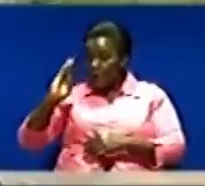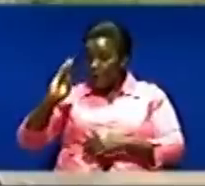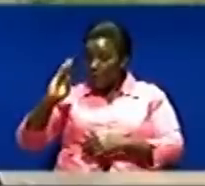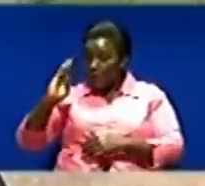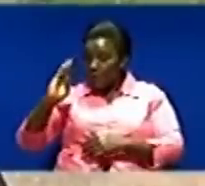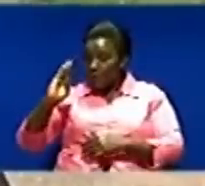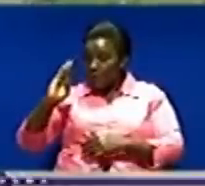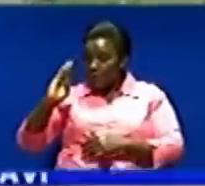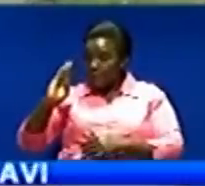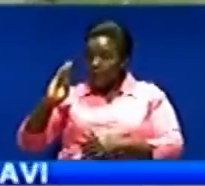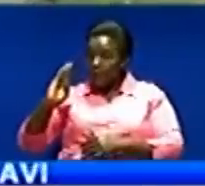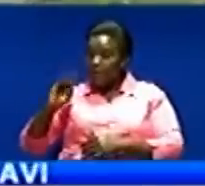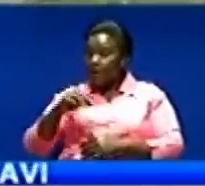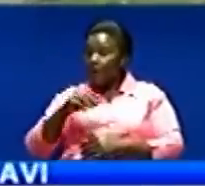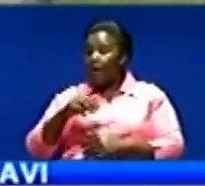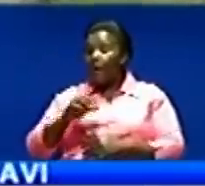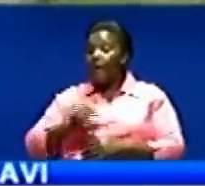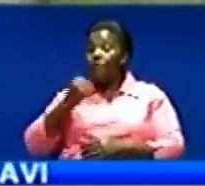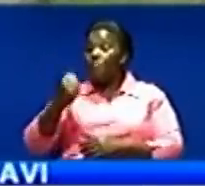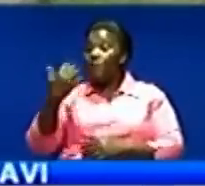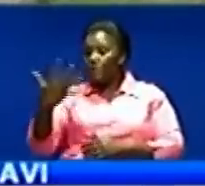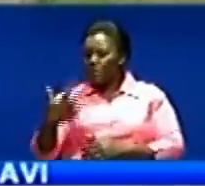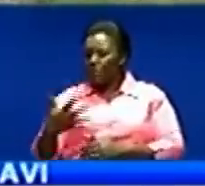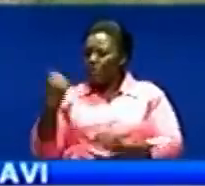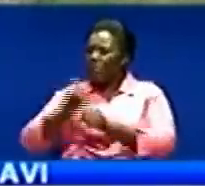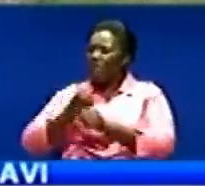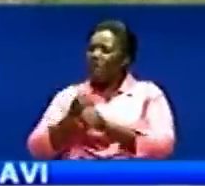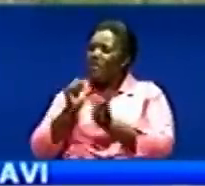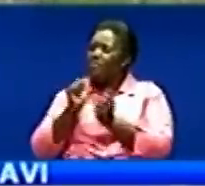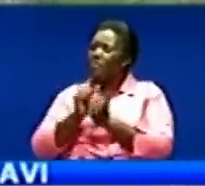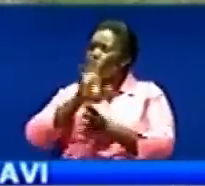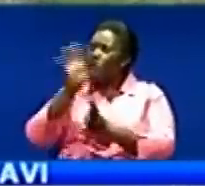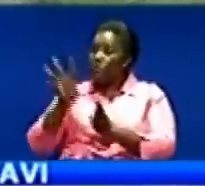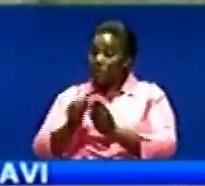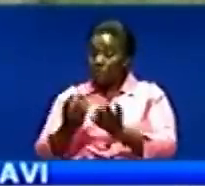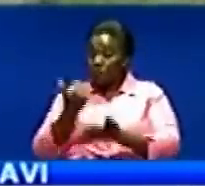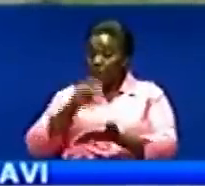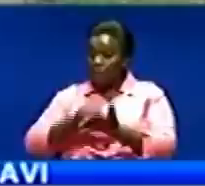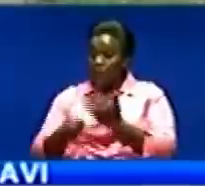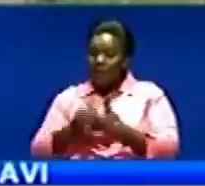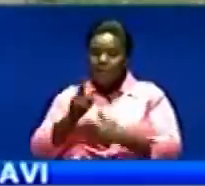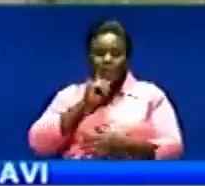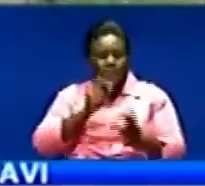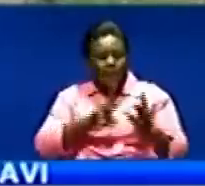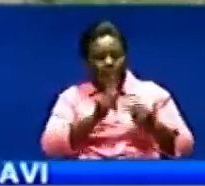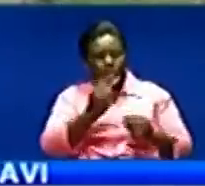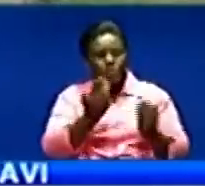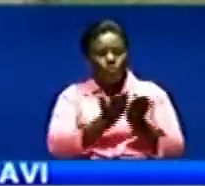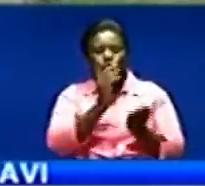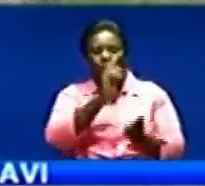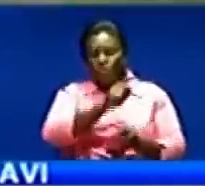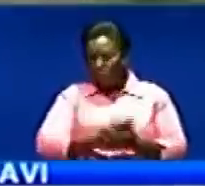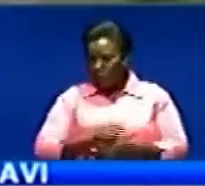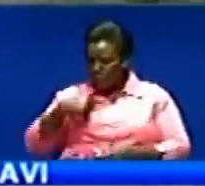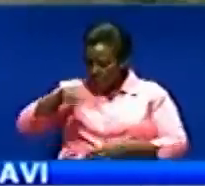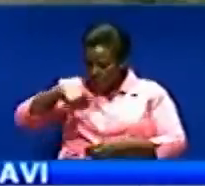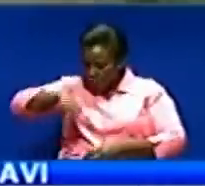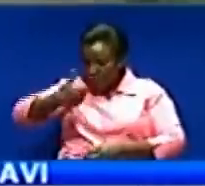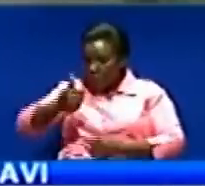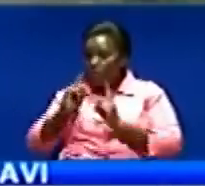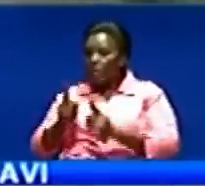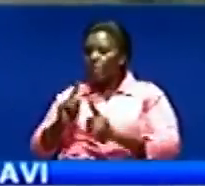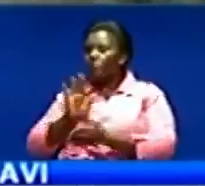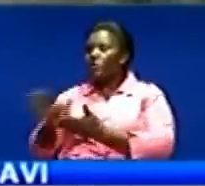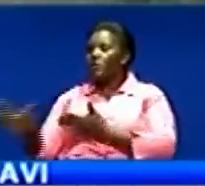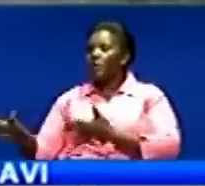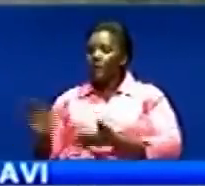John Pombe Magufuli amefanya kila kitu, kwa sababu kila kata ina shule. Sasa hata sisi walimu tunashangaa. Kimsingi